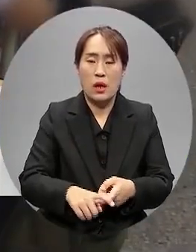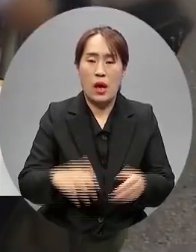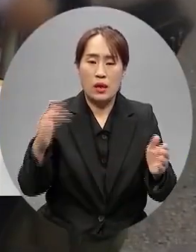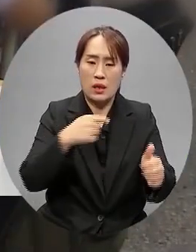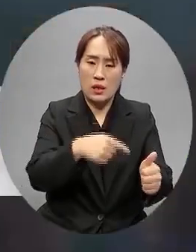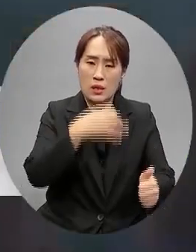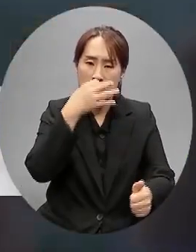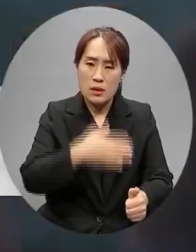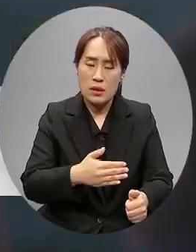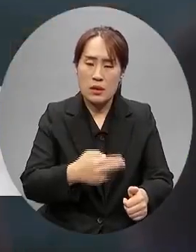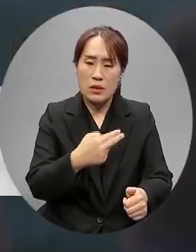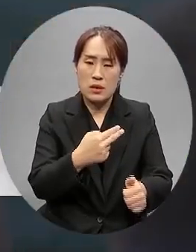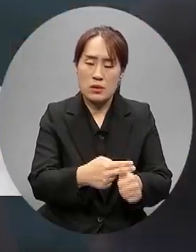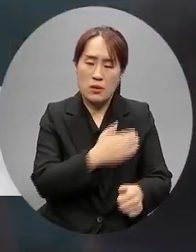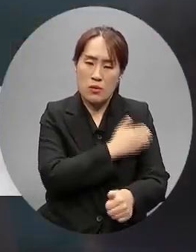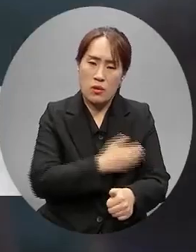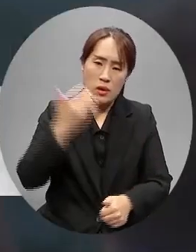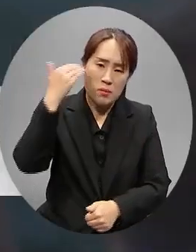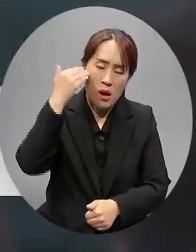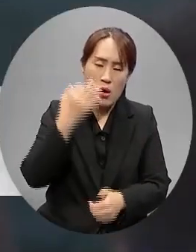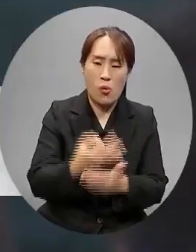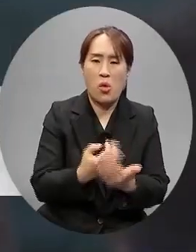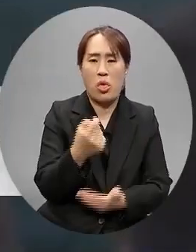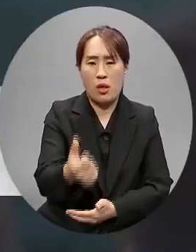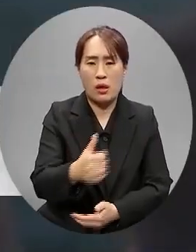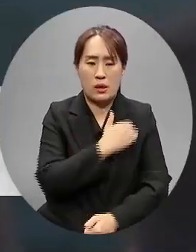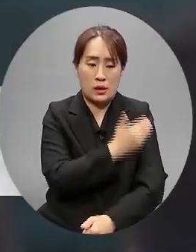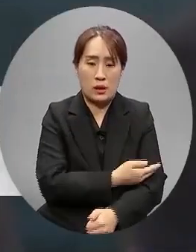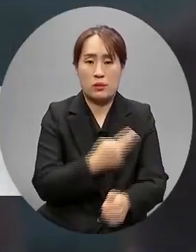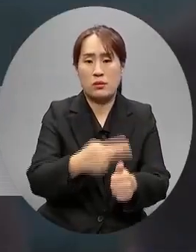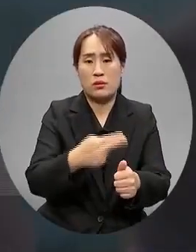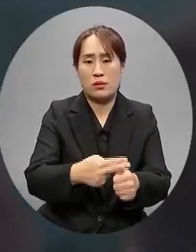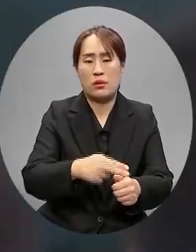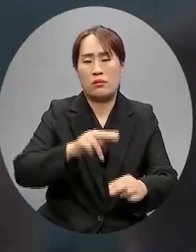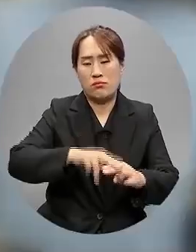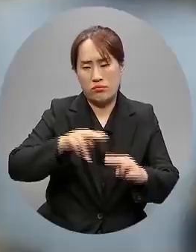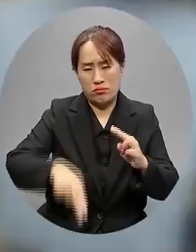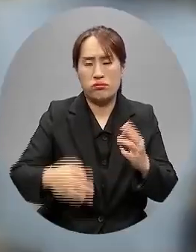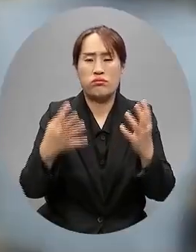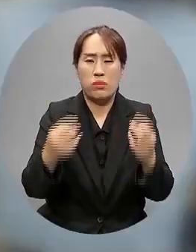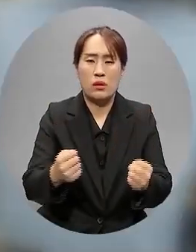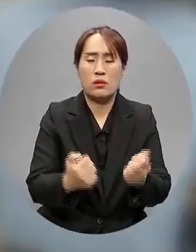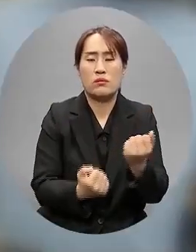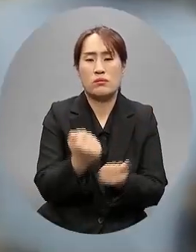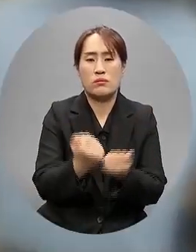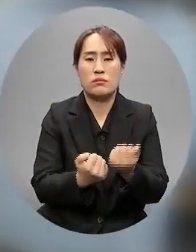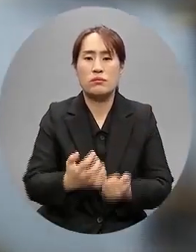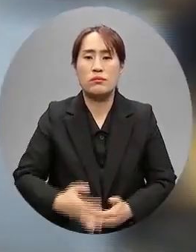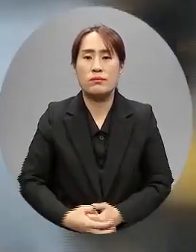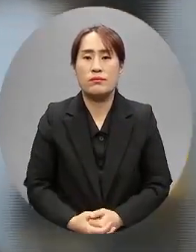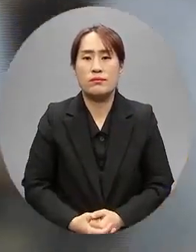교 침매 증가 그리고 낮은 봇으로 능력 있는 교사들이 교단을 떠나고 있다고 밝혔습니다